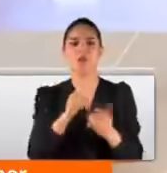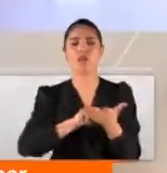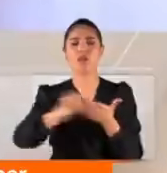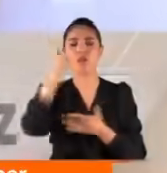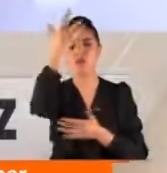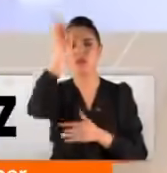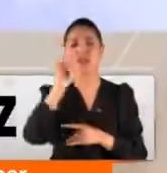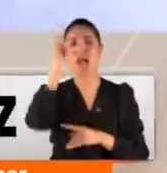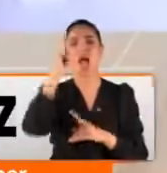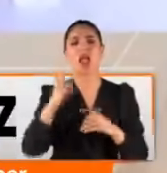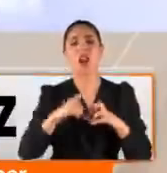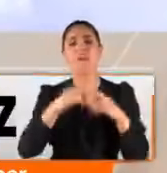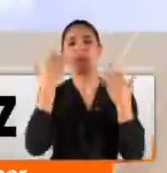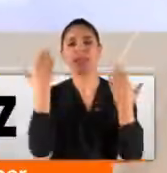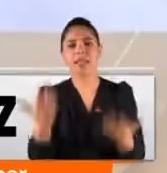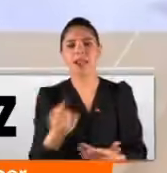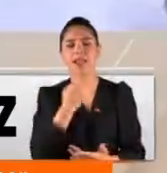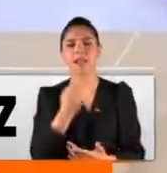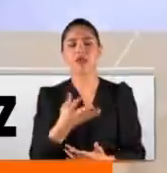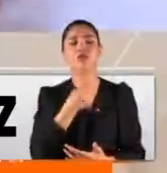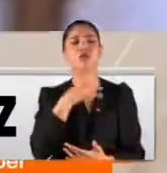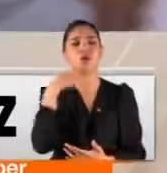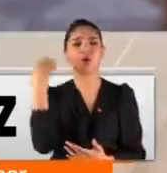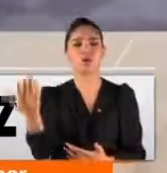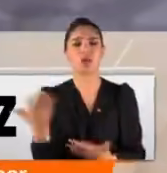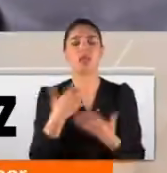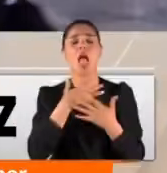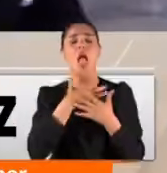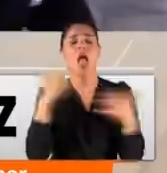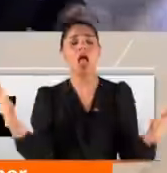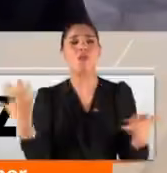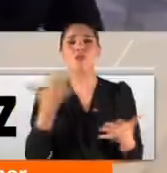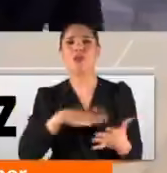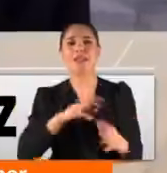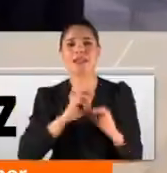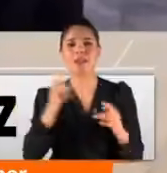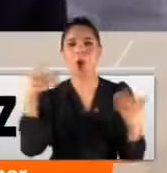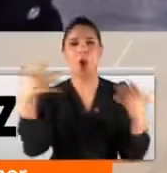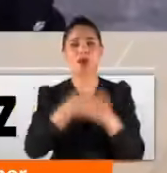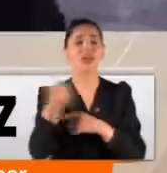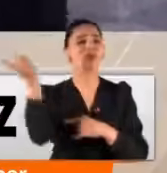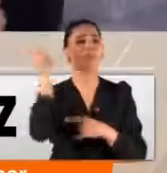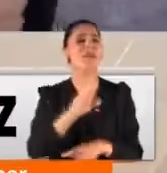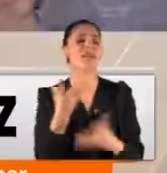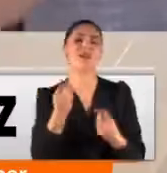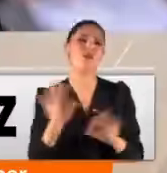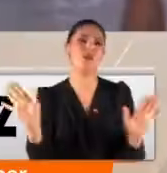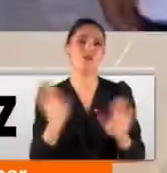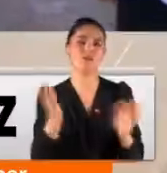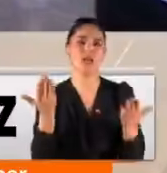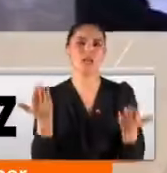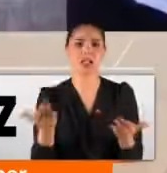Allah kanı kanı rahmet eylesin diliyorum yani. Çok teşekkürler. En büyük temenni elbette o gecenin bir daha yaşanmaması.